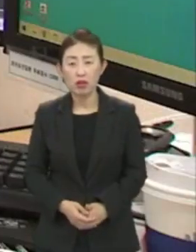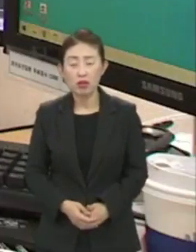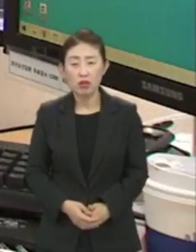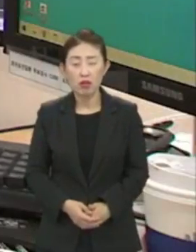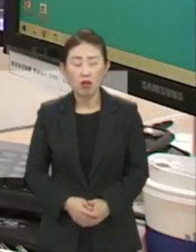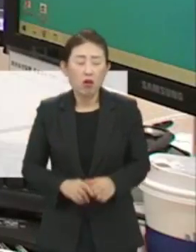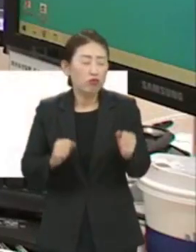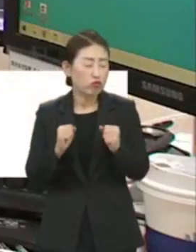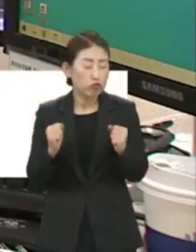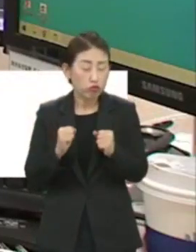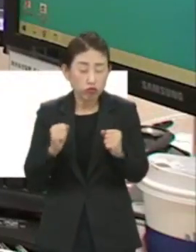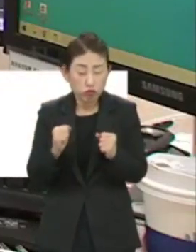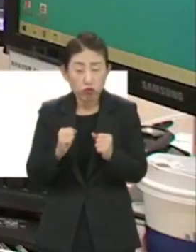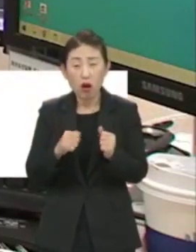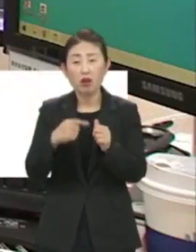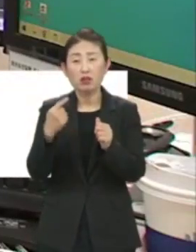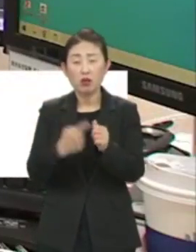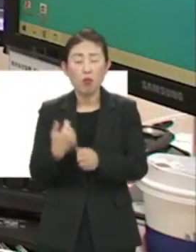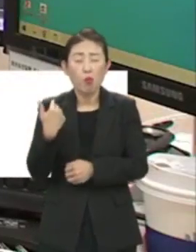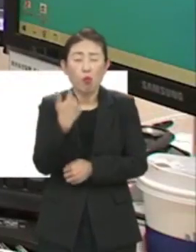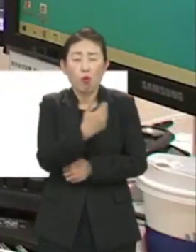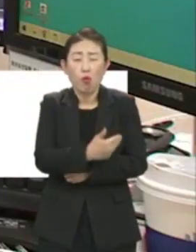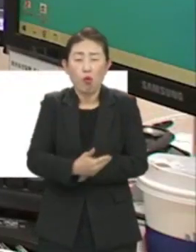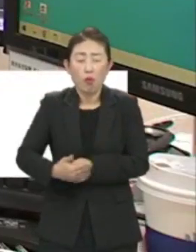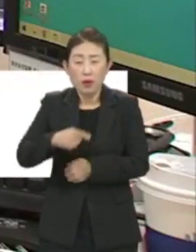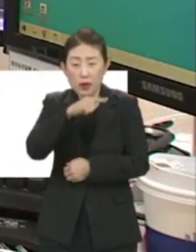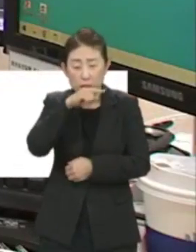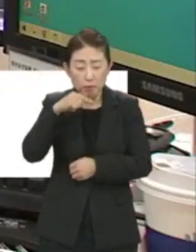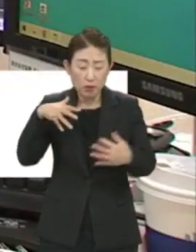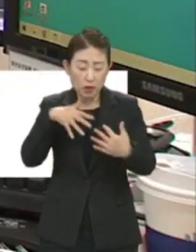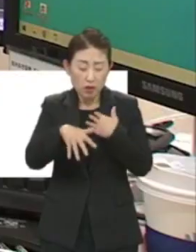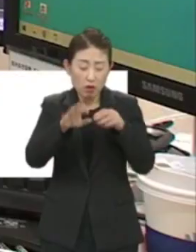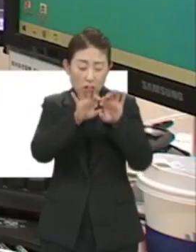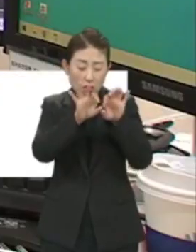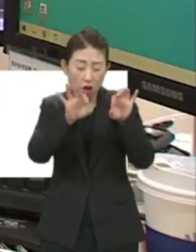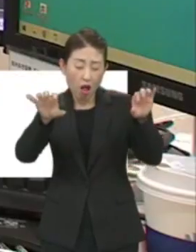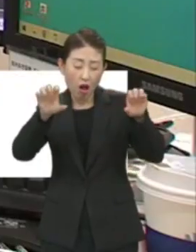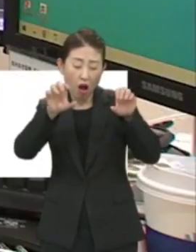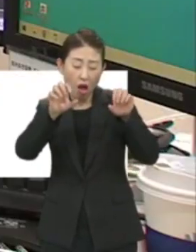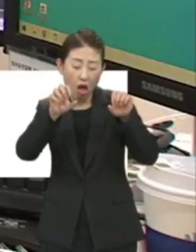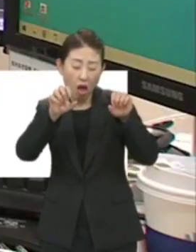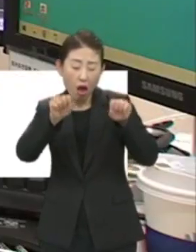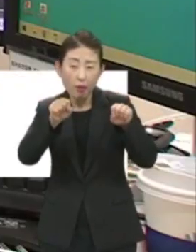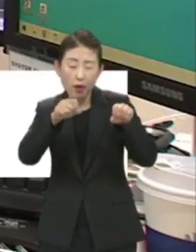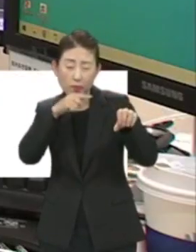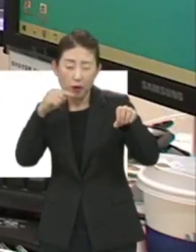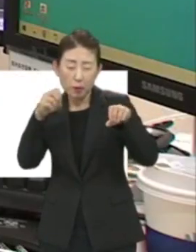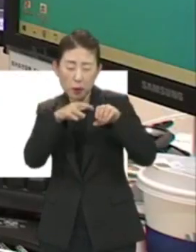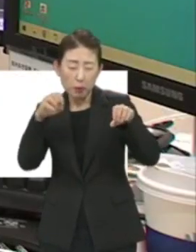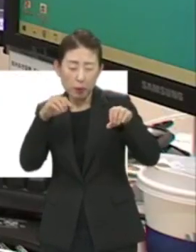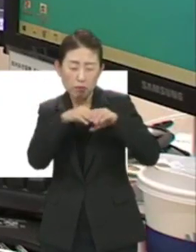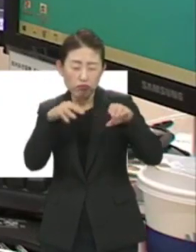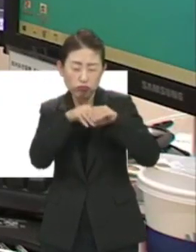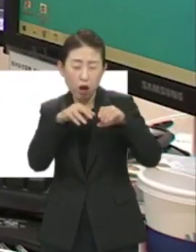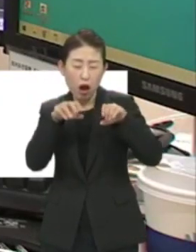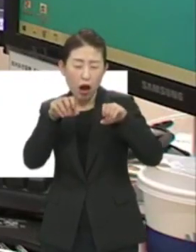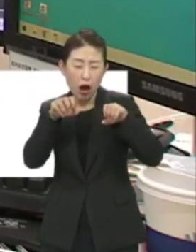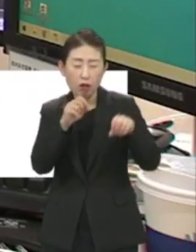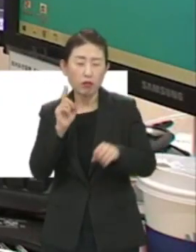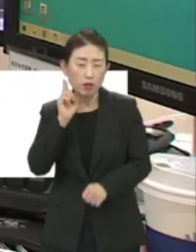기온에 노출돼 있으면은 전신에 이제 혈관이 좀 수축하는 효과가 있기 때문에 혈관 저항이